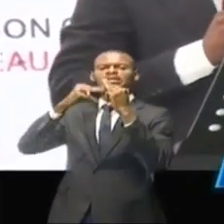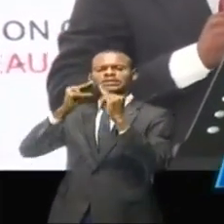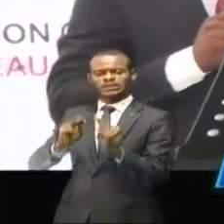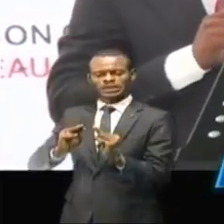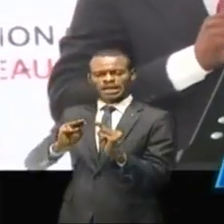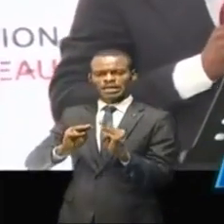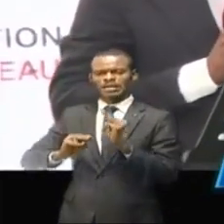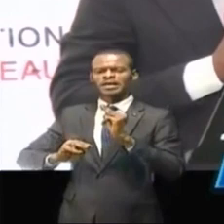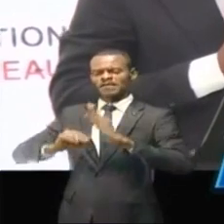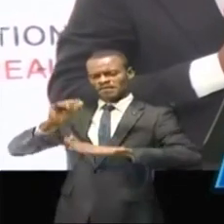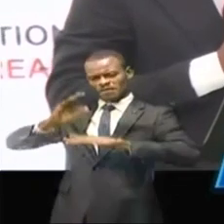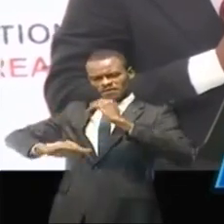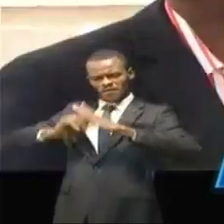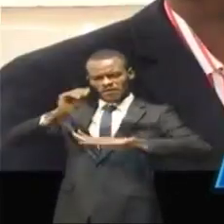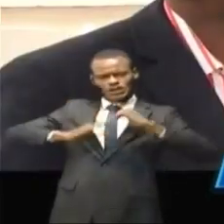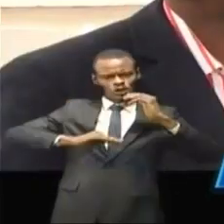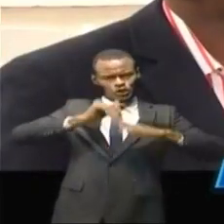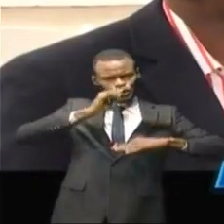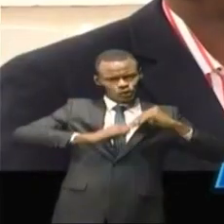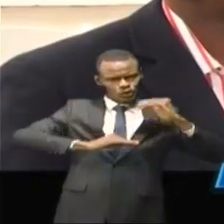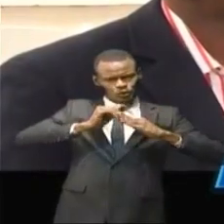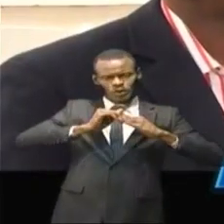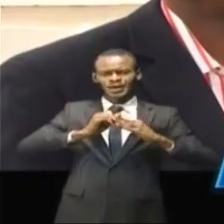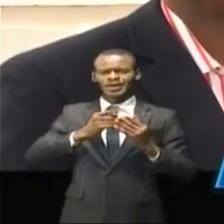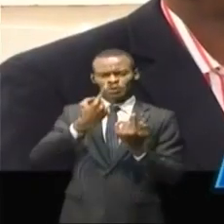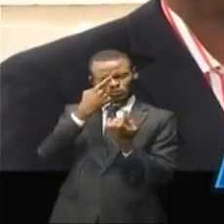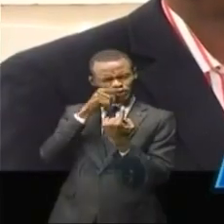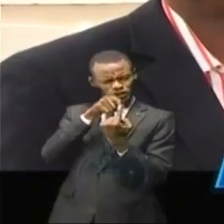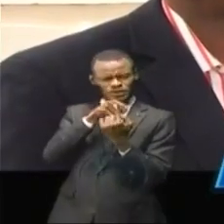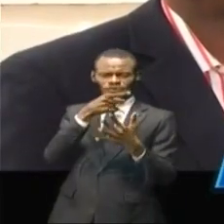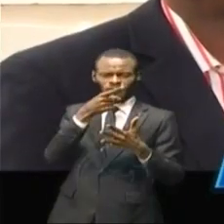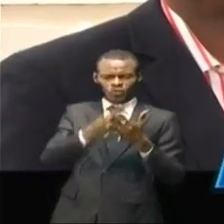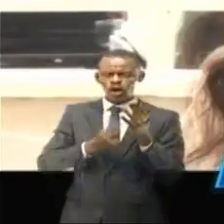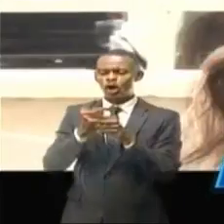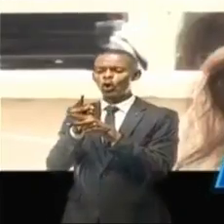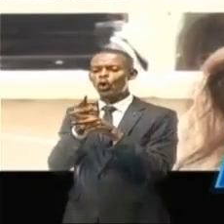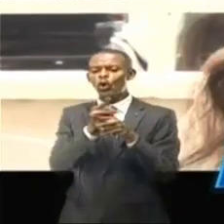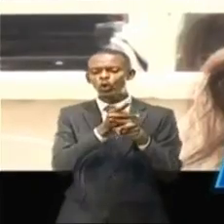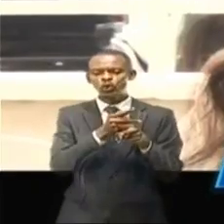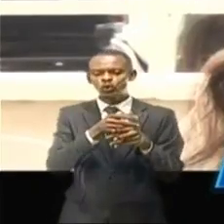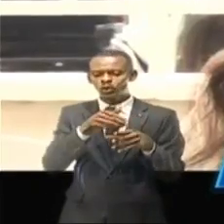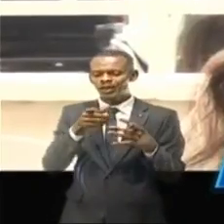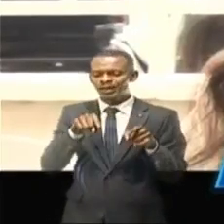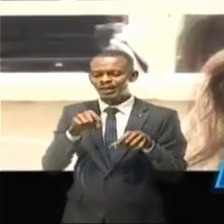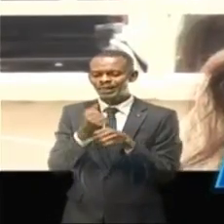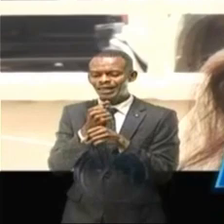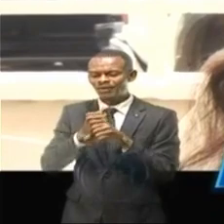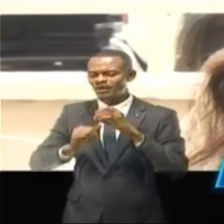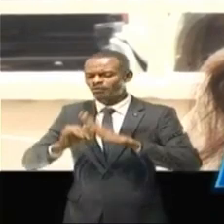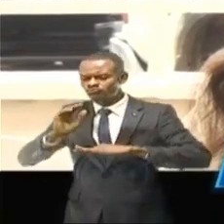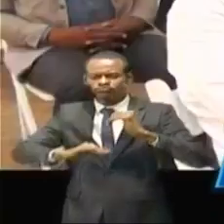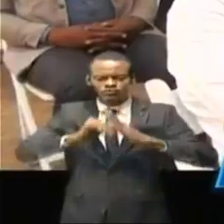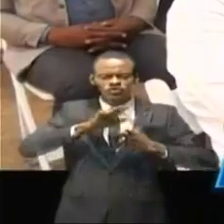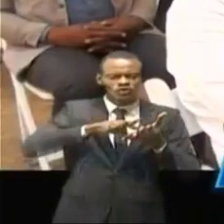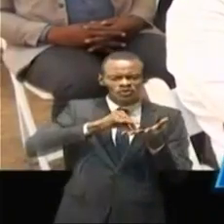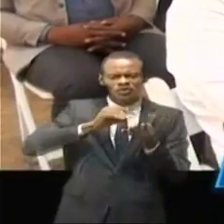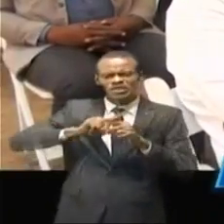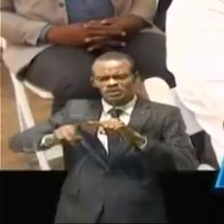mission le contrôle technique et financier dans des travaux en cours d'exécution ainsi que la